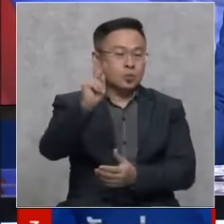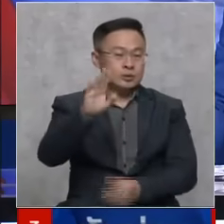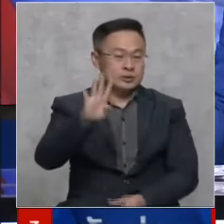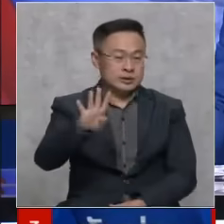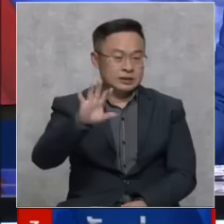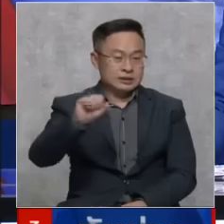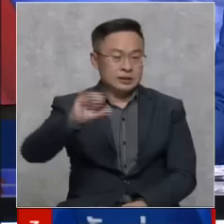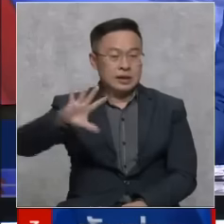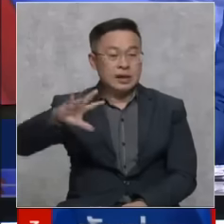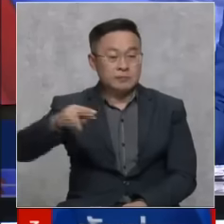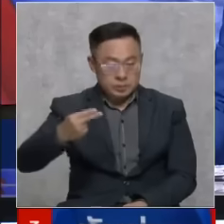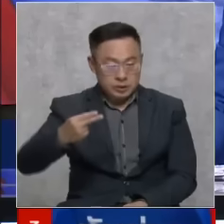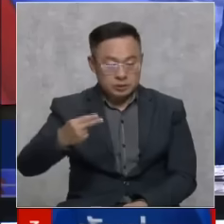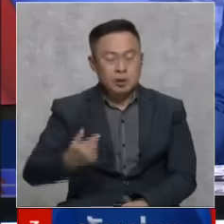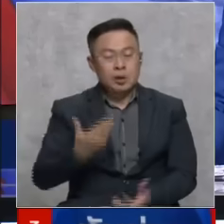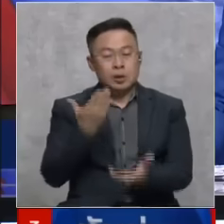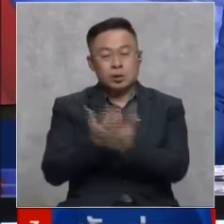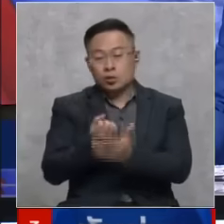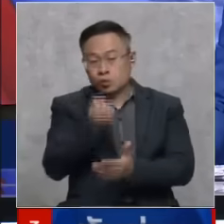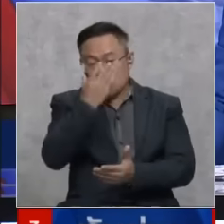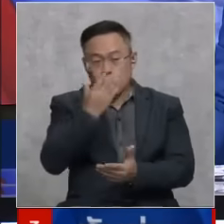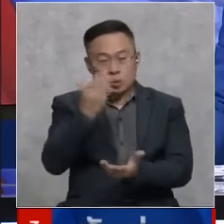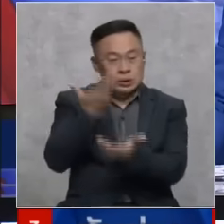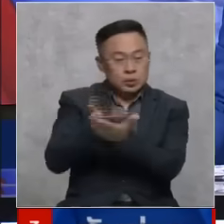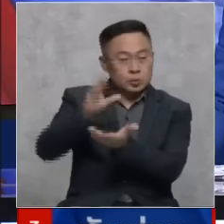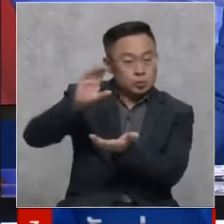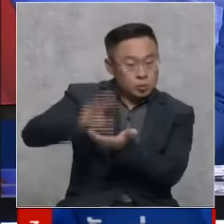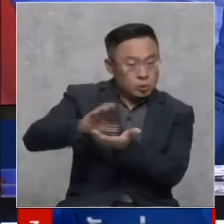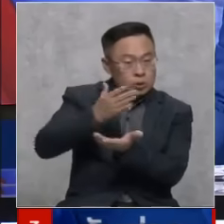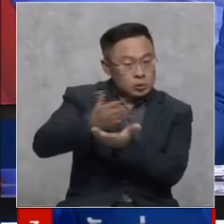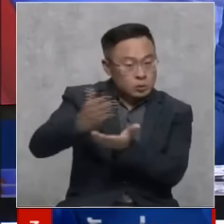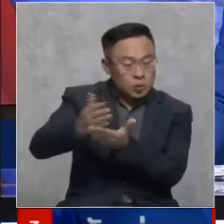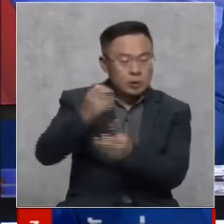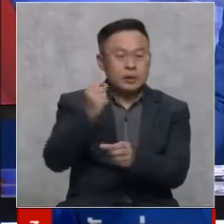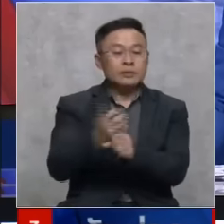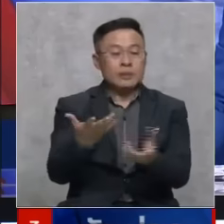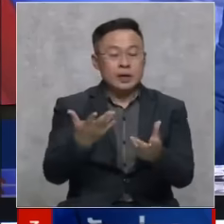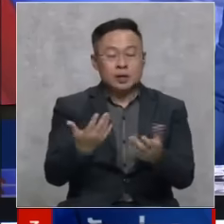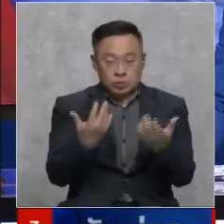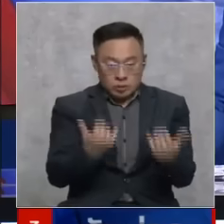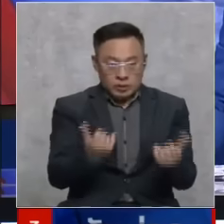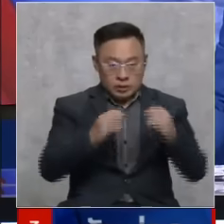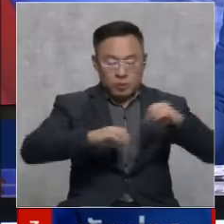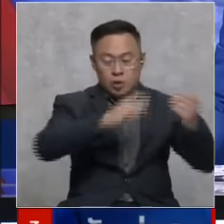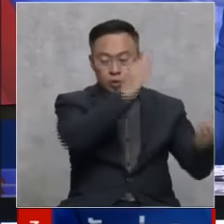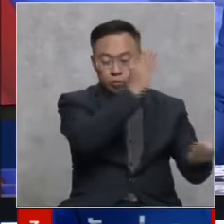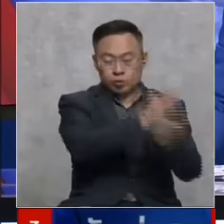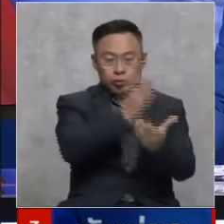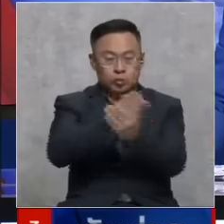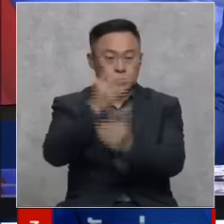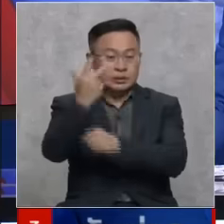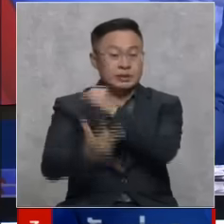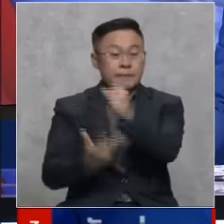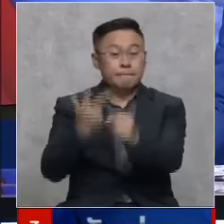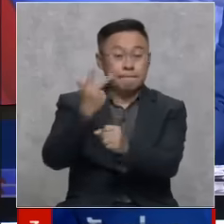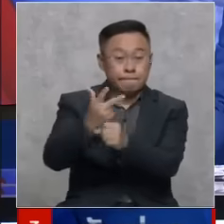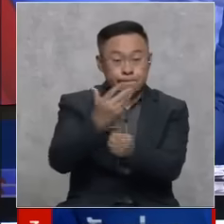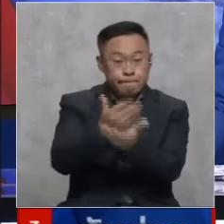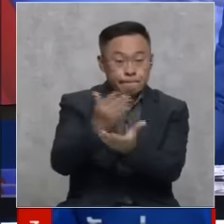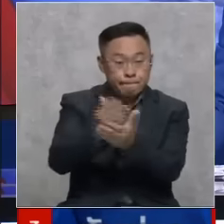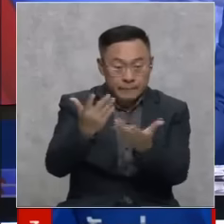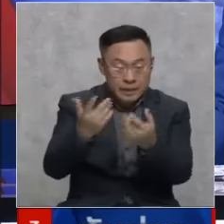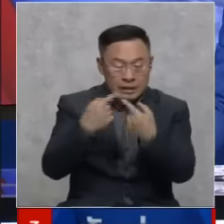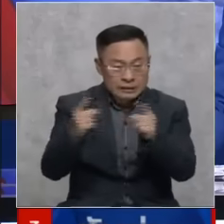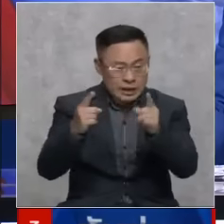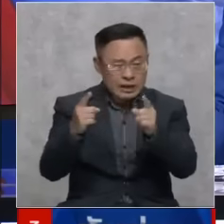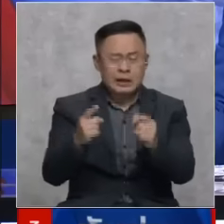การแก้ปัญหาระยะสั้นแต่ระยะยาวล่ะรวมไปถึงการแก้ปัญหาแบบยั่งยืนเนี่ยจะต้องแก้ยังไงวันนี้เรามีเสียงสะท้อนจากพี่น้องเก